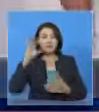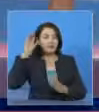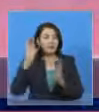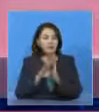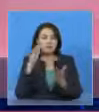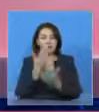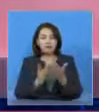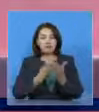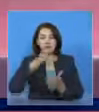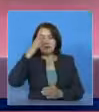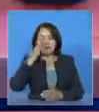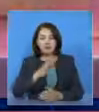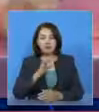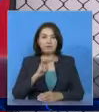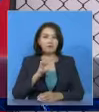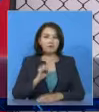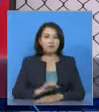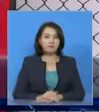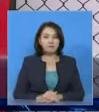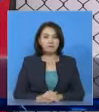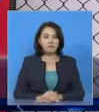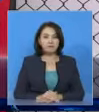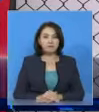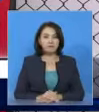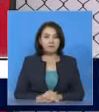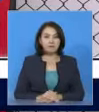советам более опытных файтеров.